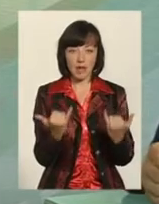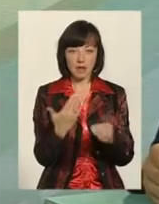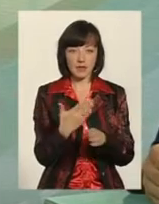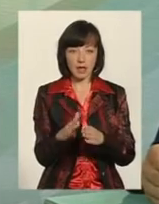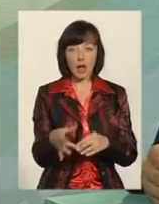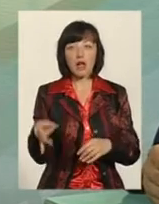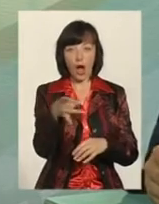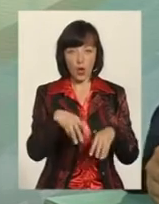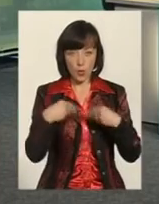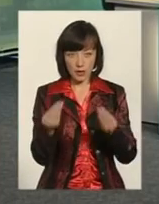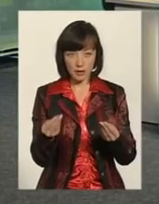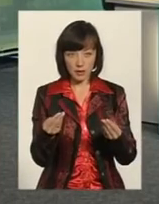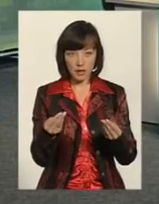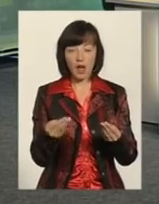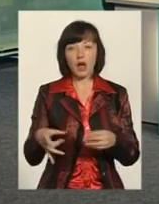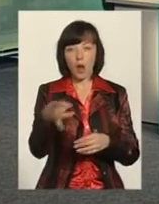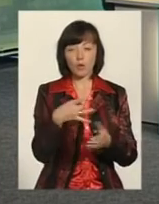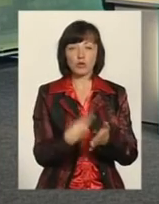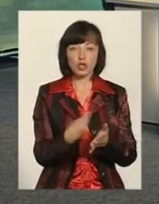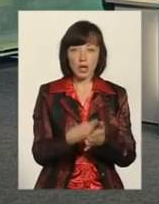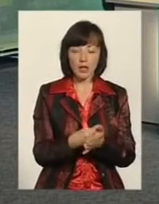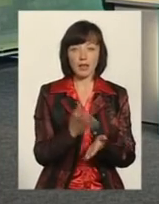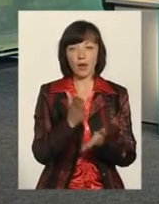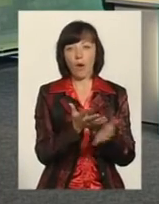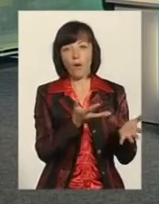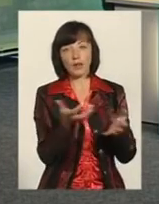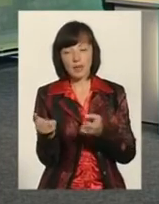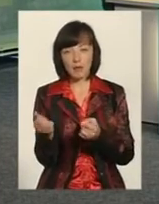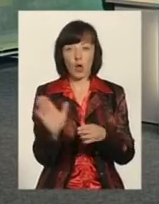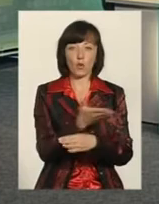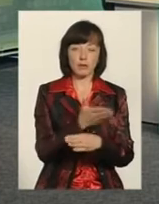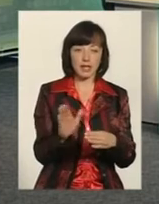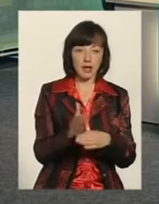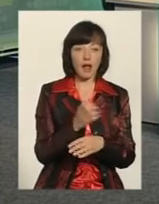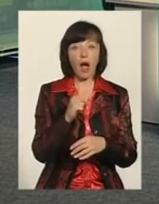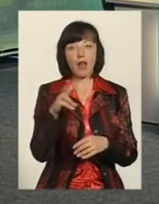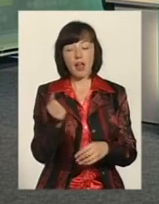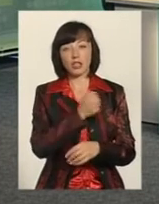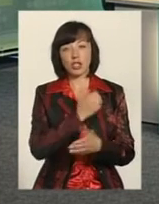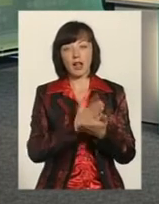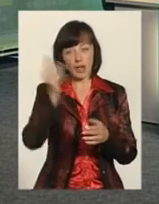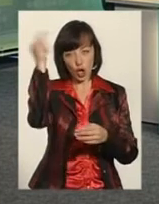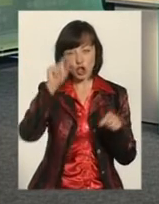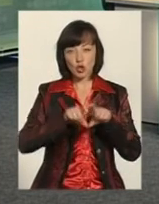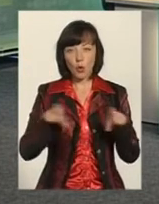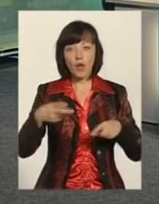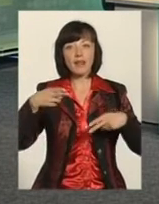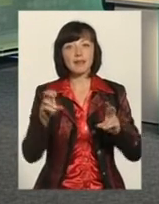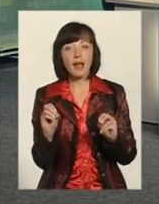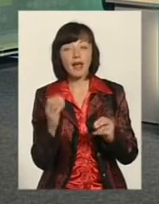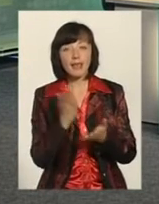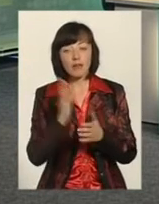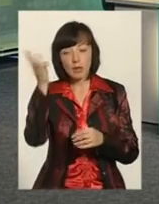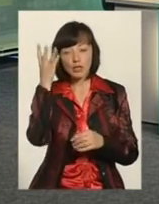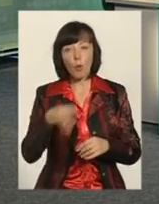виділялася районам. Районним бюджетам. Районні бюджети її отримали, розподілили. Але, на жаль, є школи, де... Є в